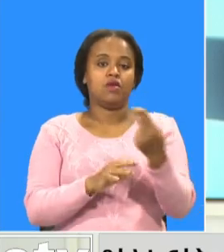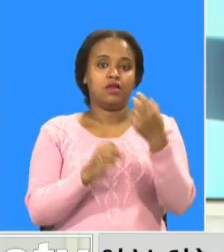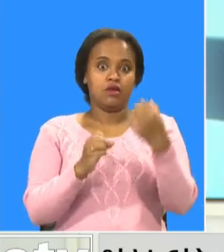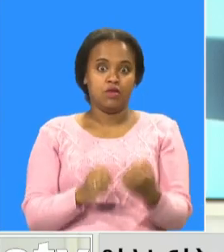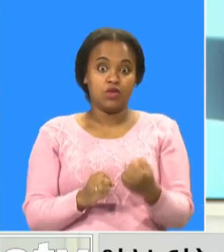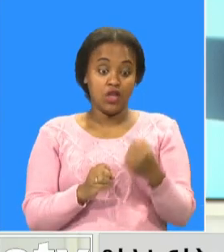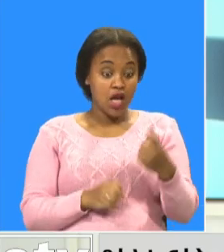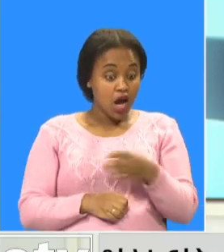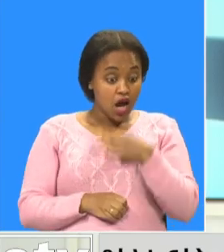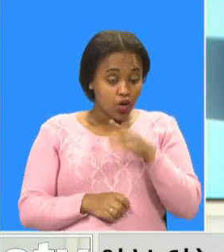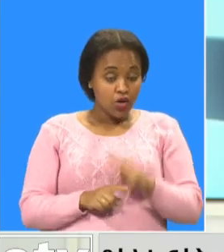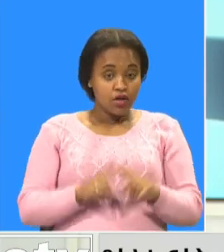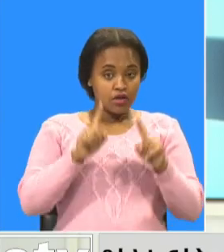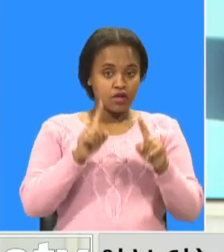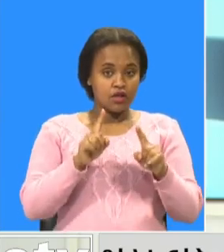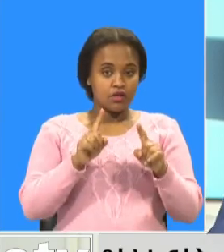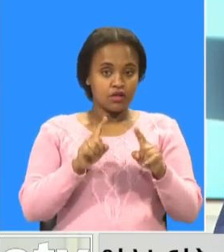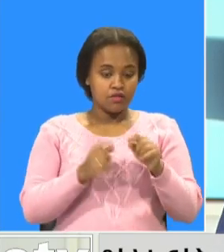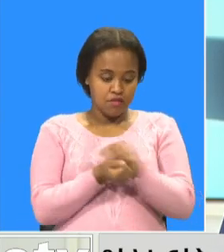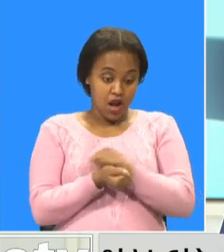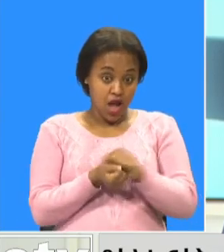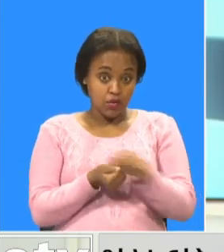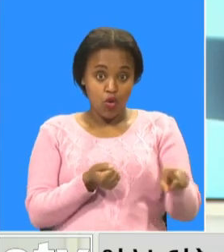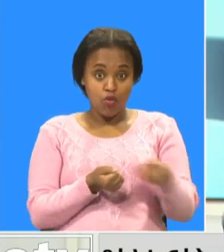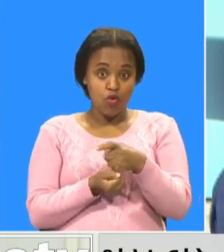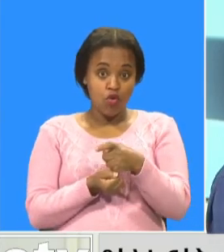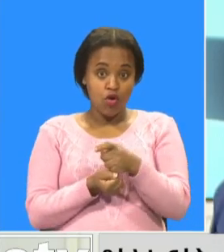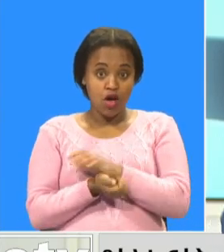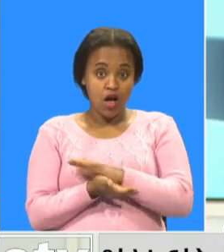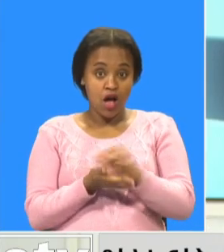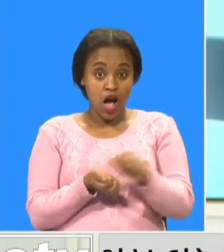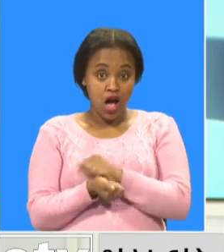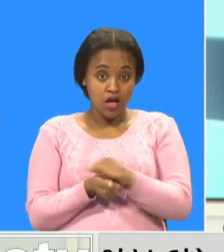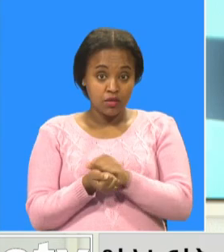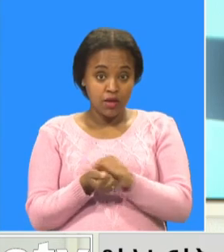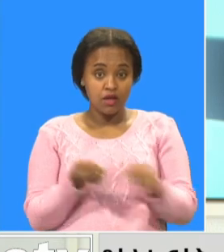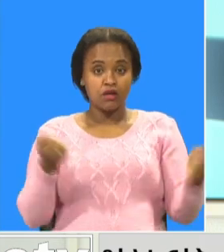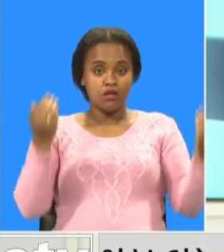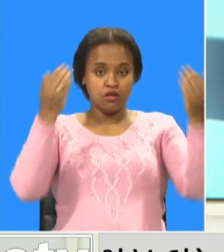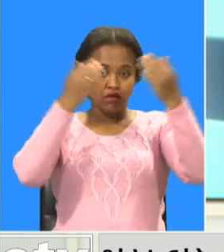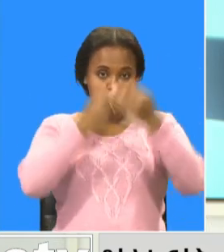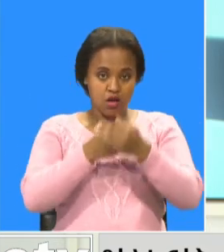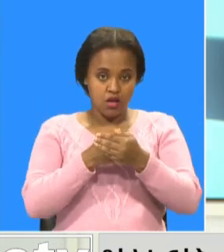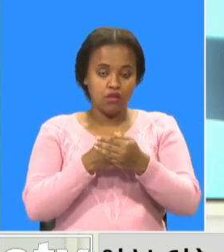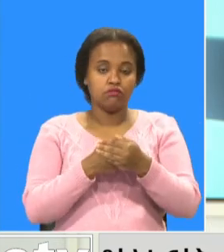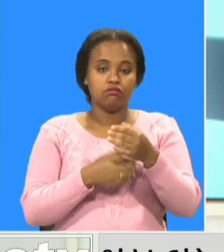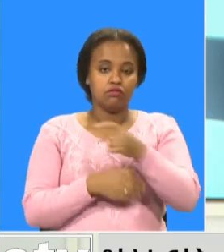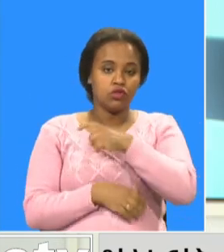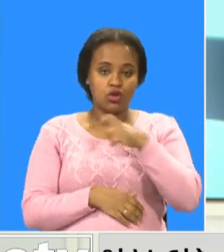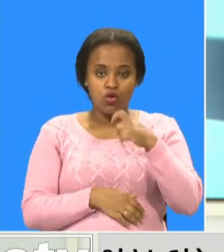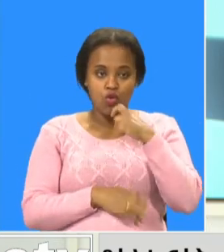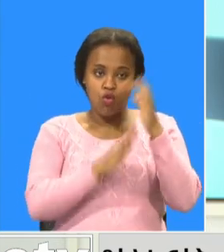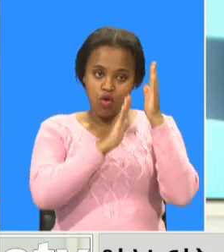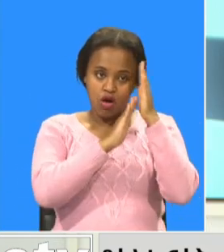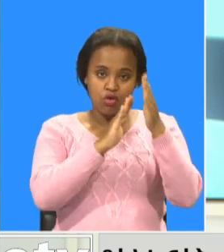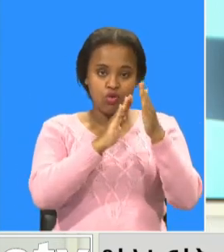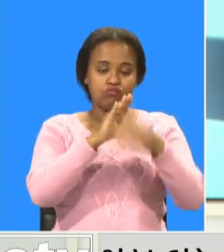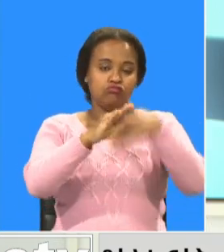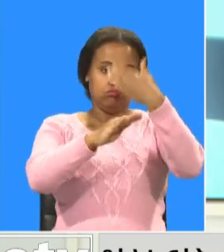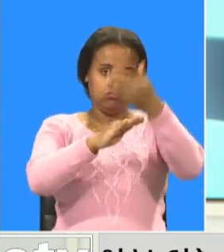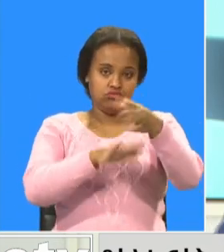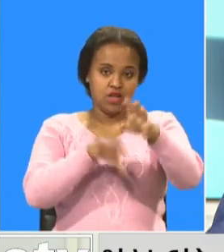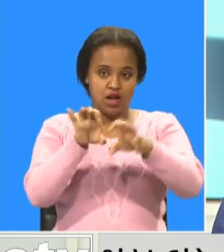ማለት ነው። ያ ካልሆነ ግን የምናጥበም ከሆነ ያው አጥበን ማታ አስጥተን ደርቆ አድሮ በማግስቱ እናረጋለን።